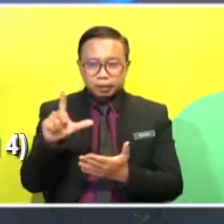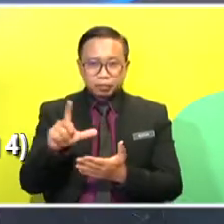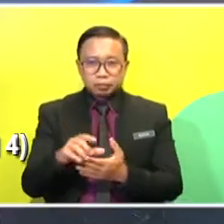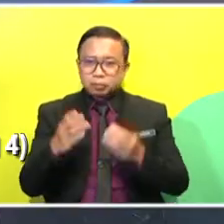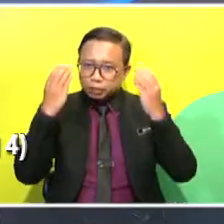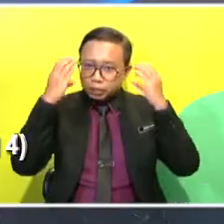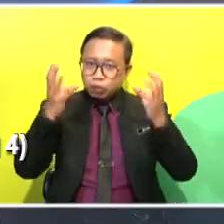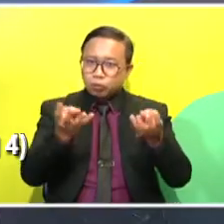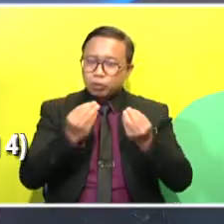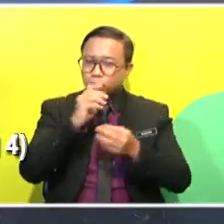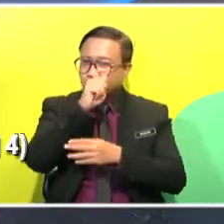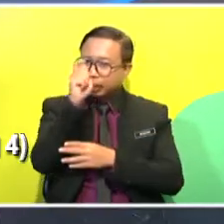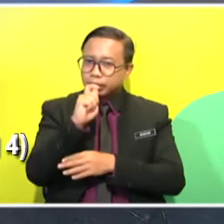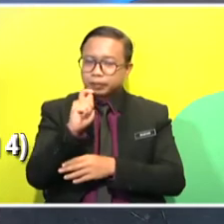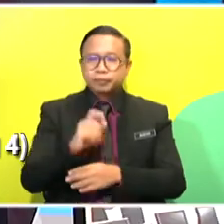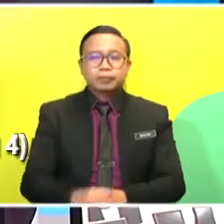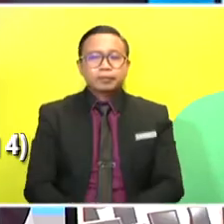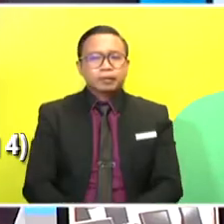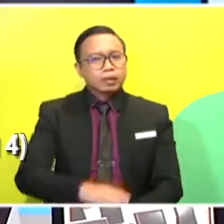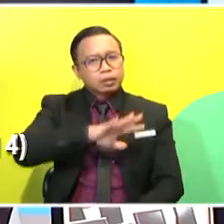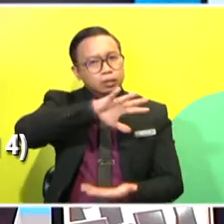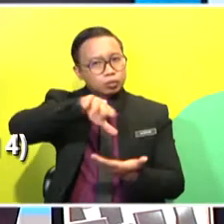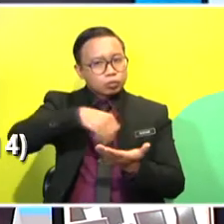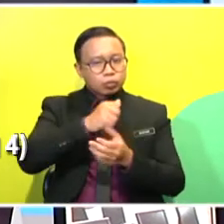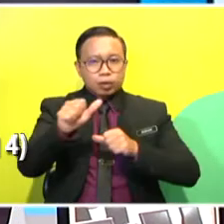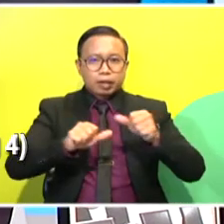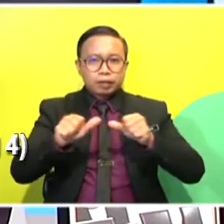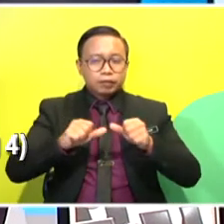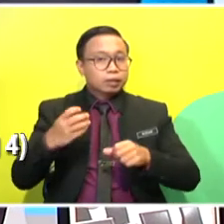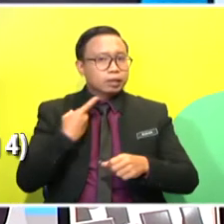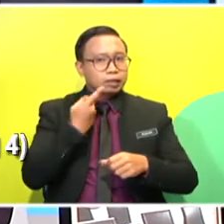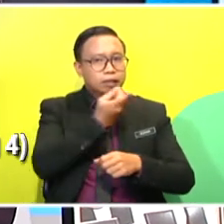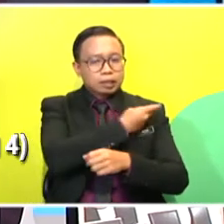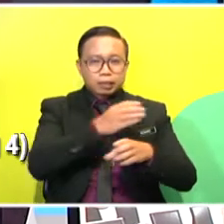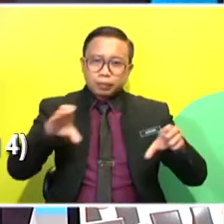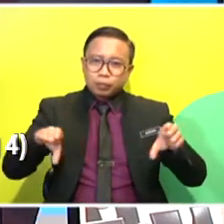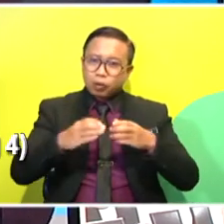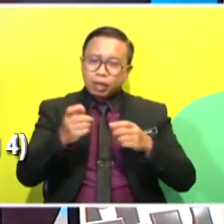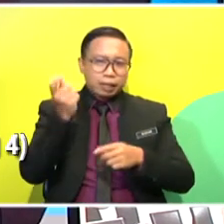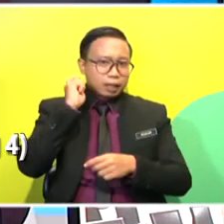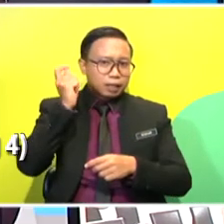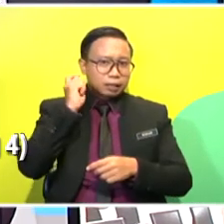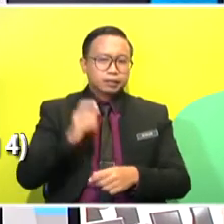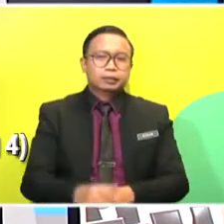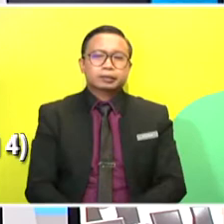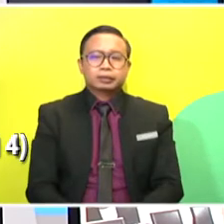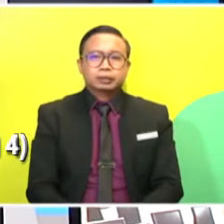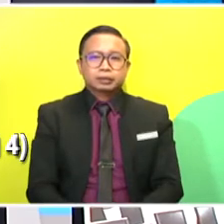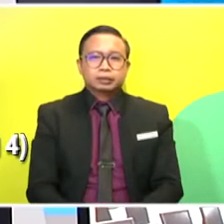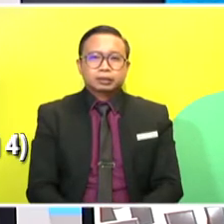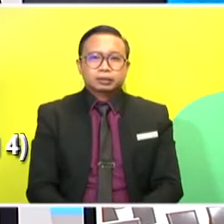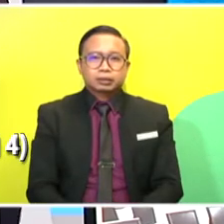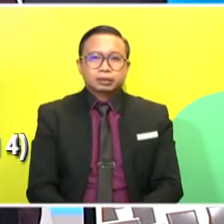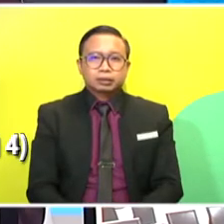tanya. Ya, daripada semua aktiviti yang kita dah buat terbentang tadi, ya. Daripada pandangan Nisa